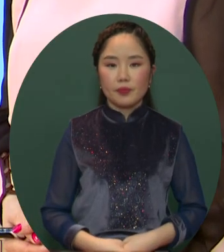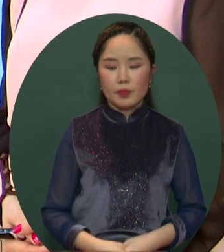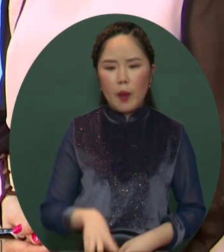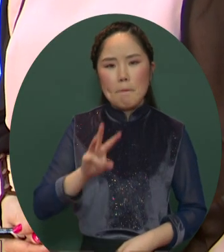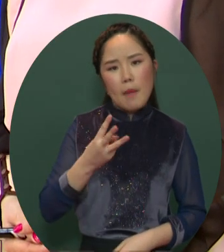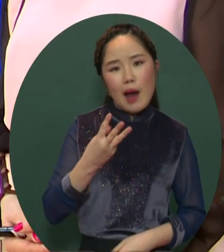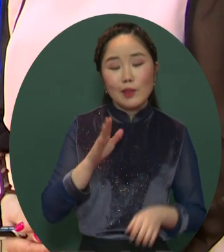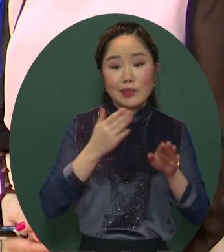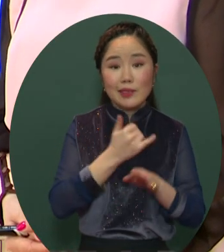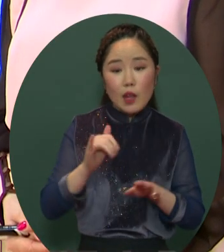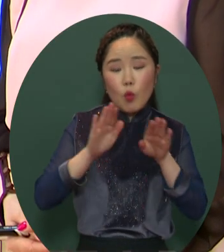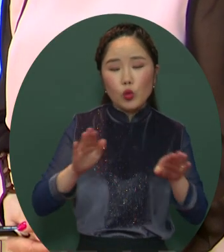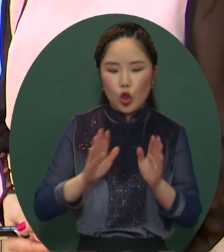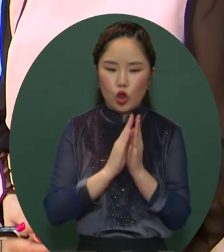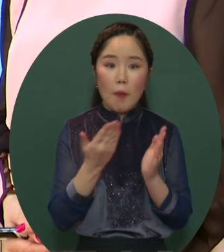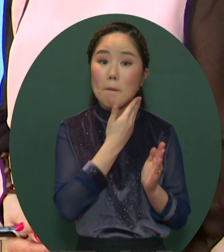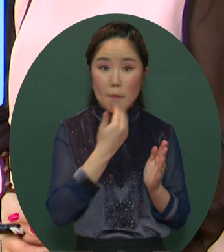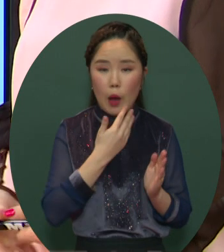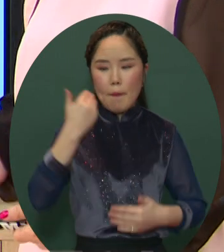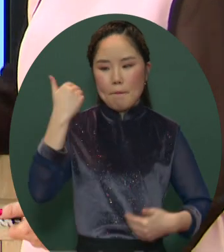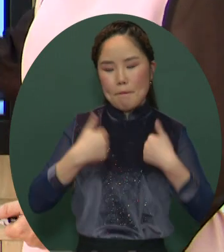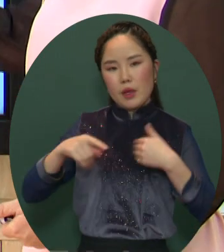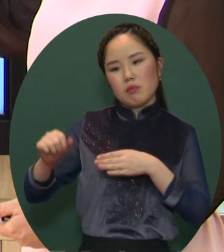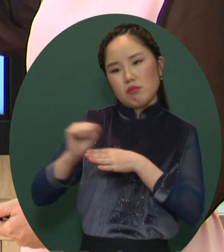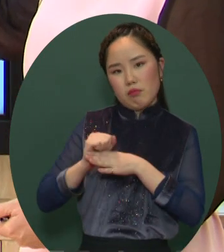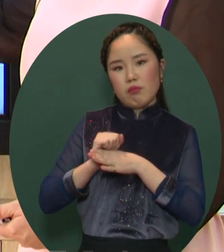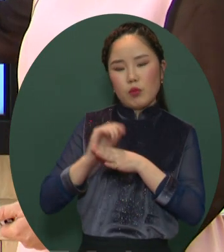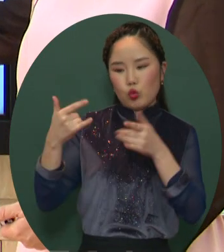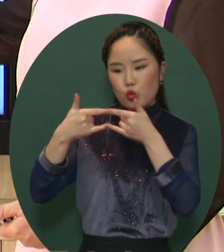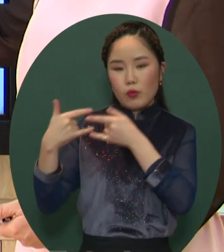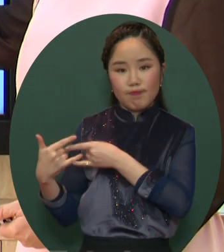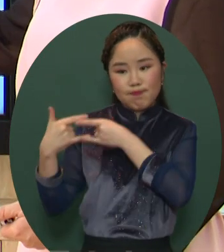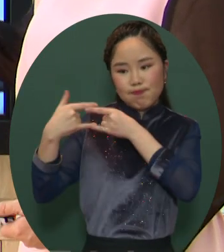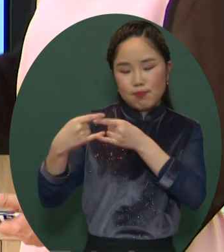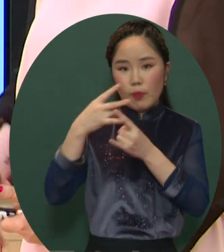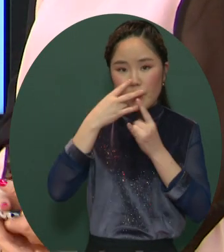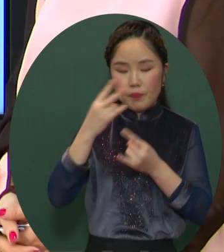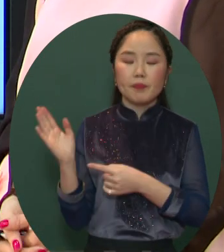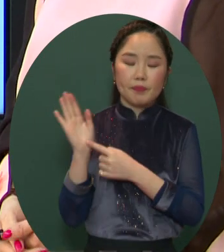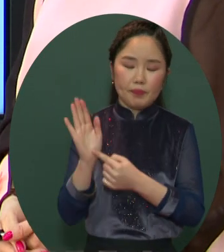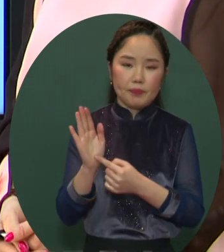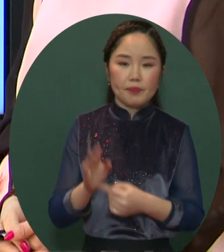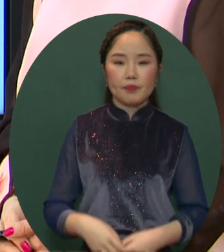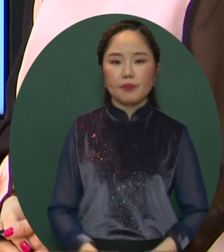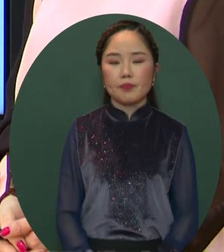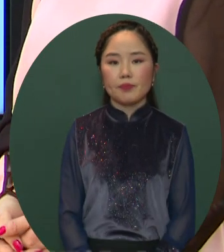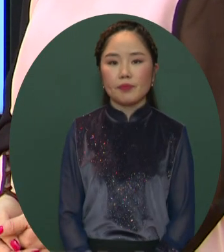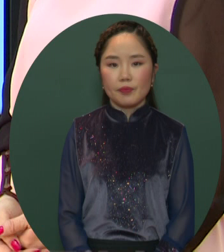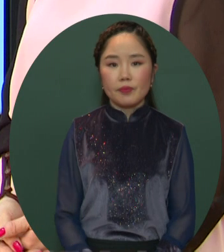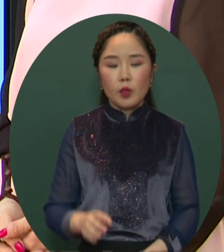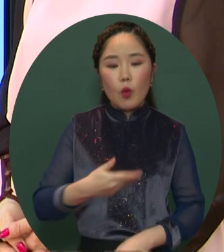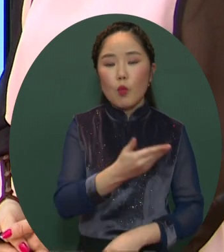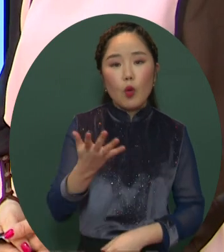Магадгүй зарим хүүхдүүд нь сурах хичээггүй байж магадгүй учраас багш нь дэлгэцэн дээр эхийг харуулсан байгаа.